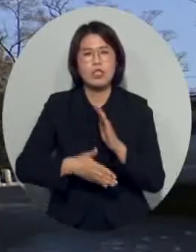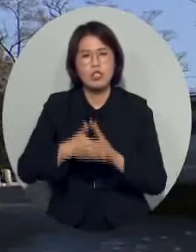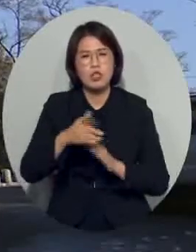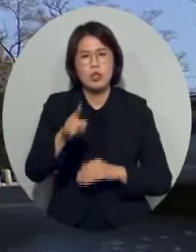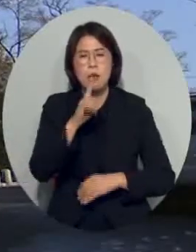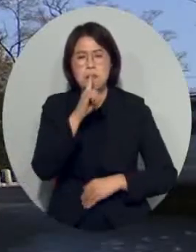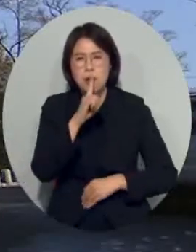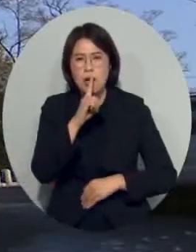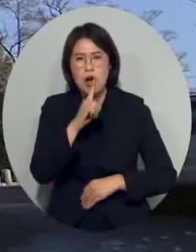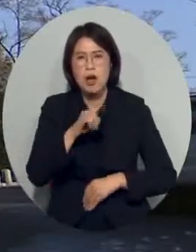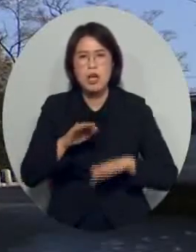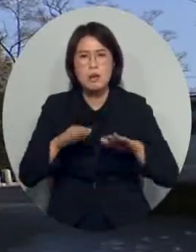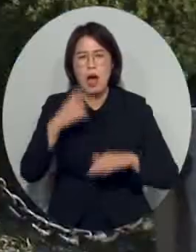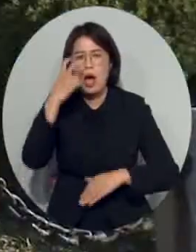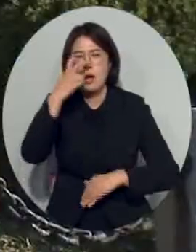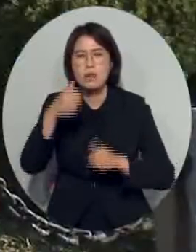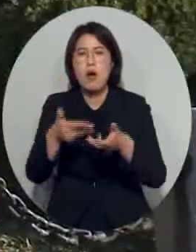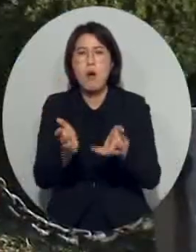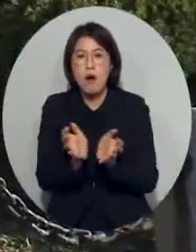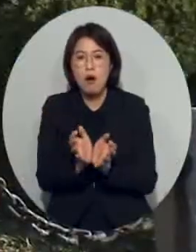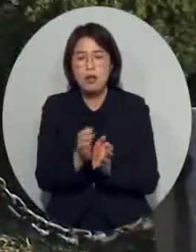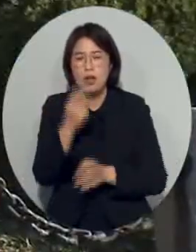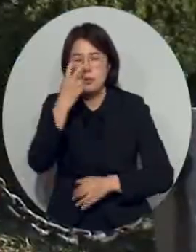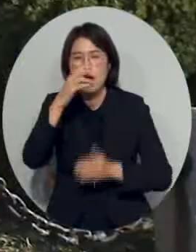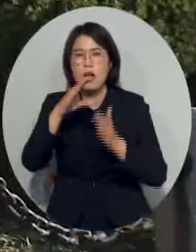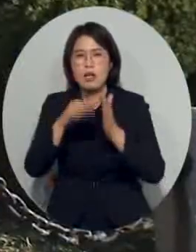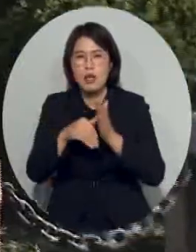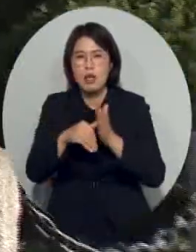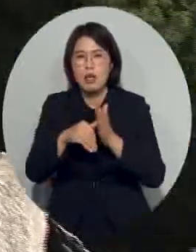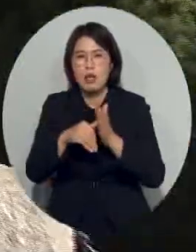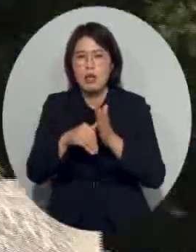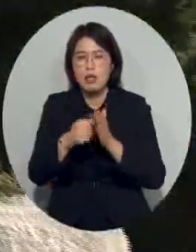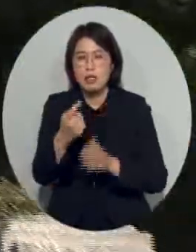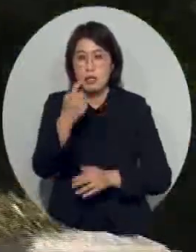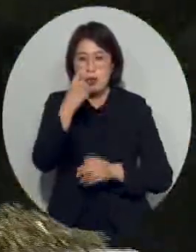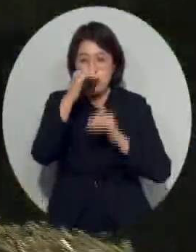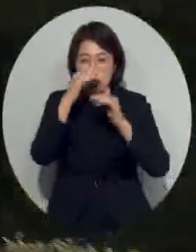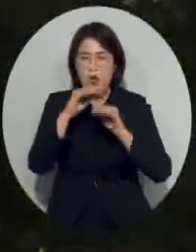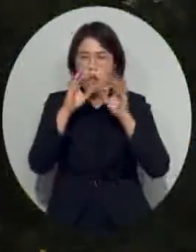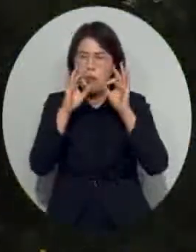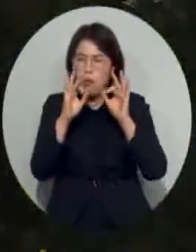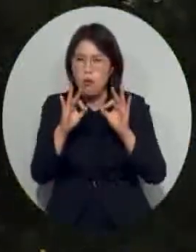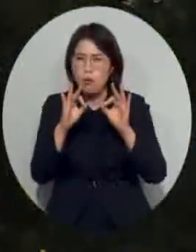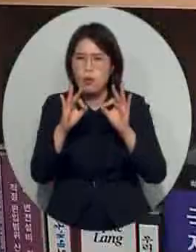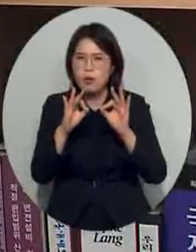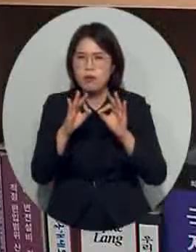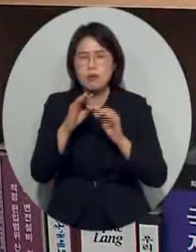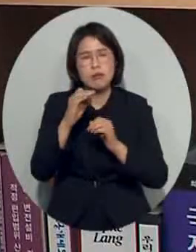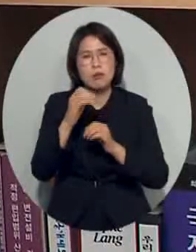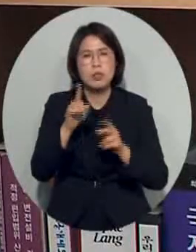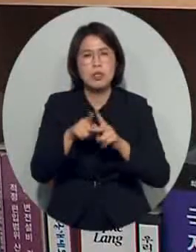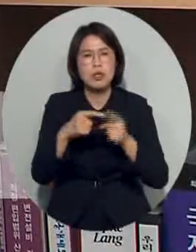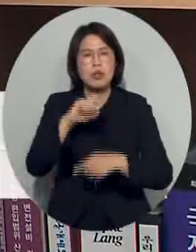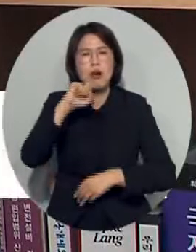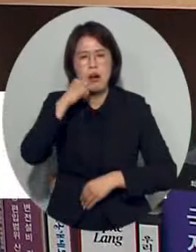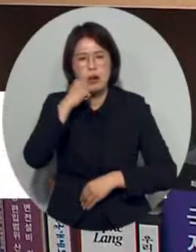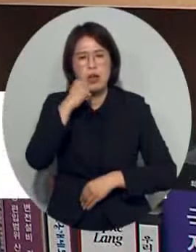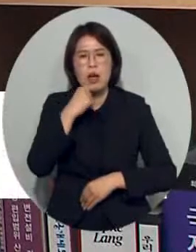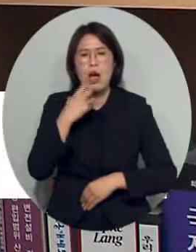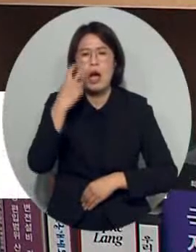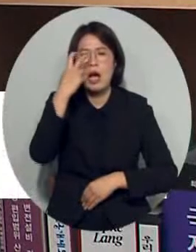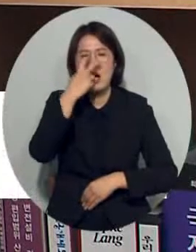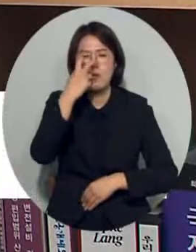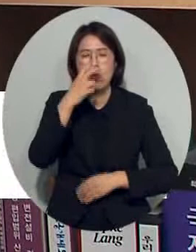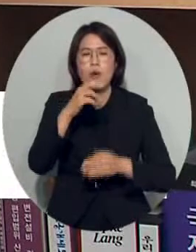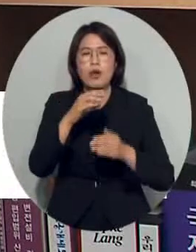이런 주장은 이번 감사원 감사에 적발된 결과를 봤을 때 설득력이 떨어집니다. 최소한 지도감독이 이루어졌던